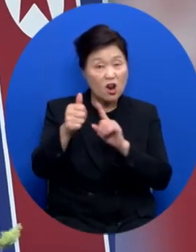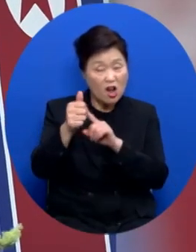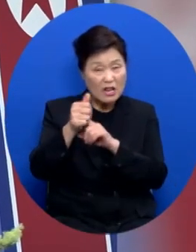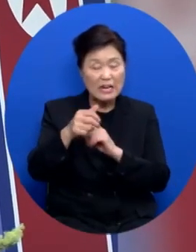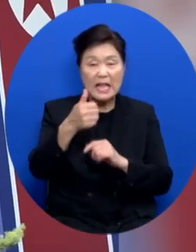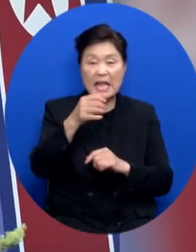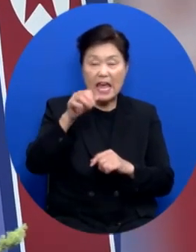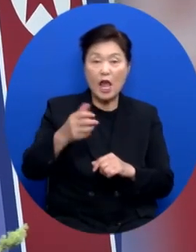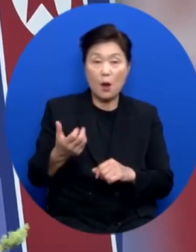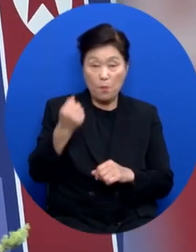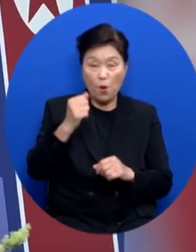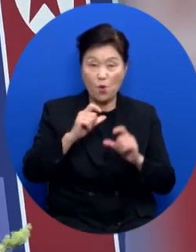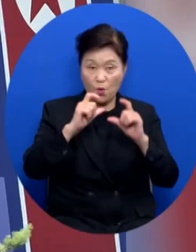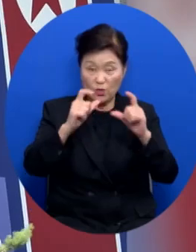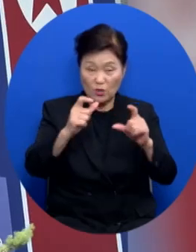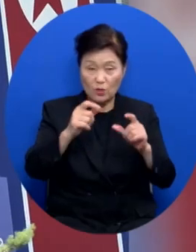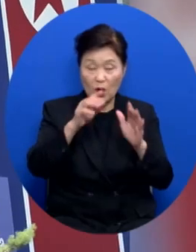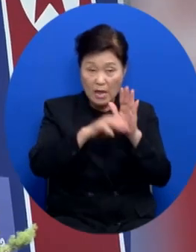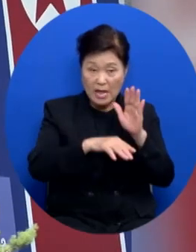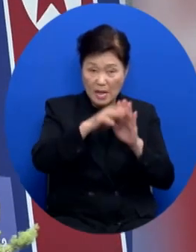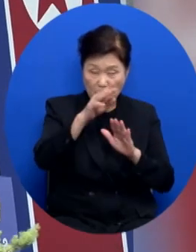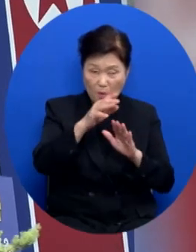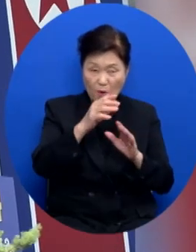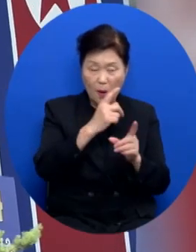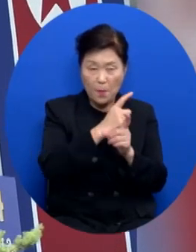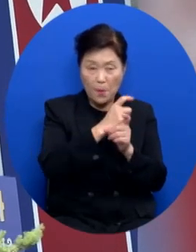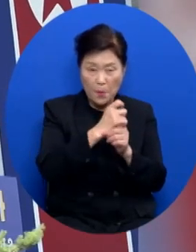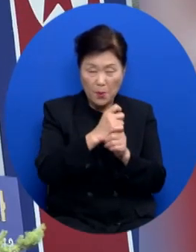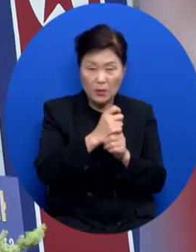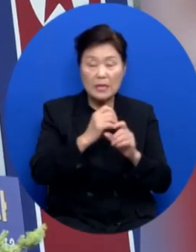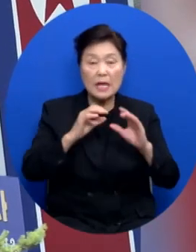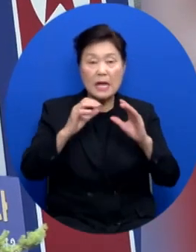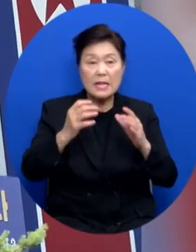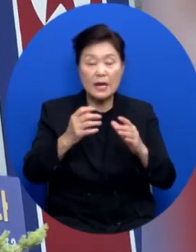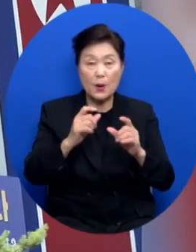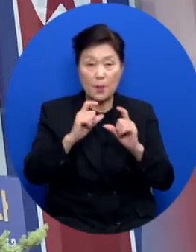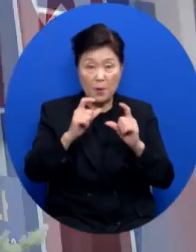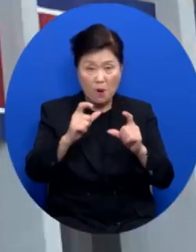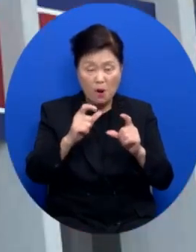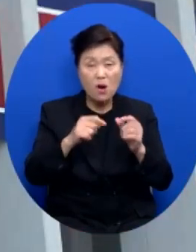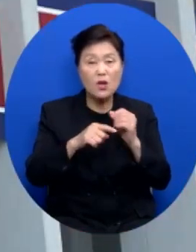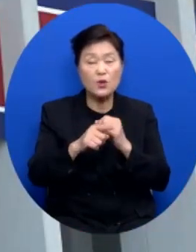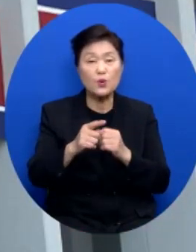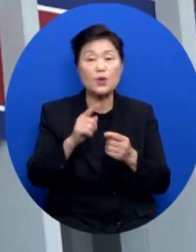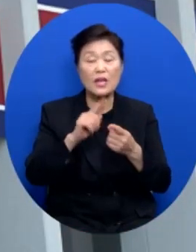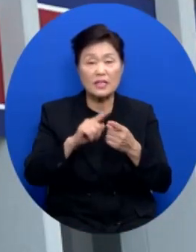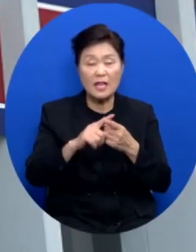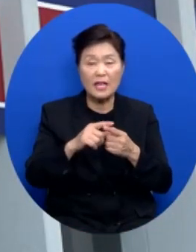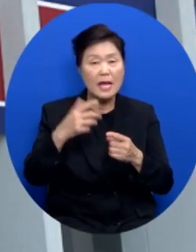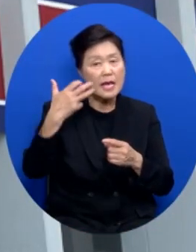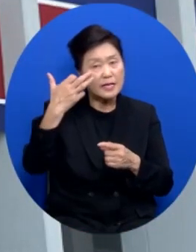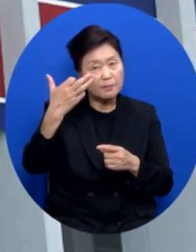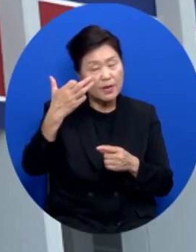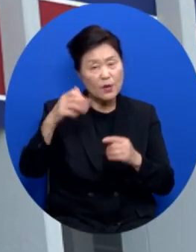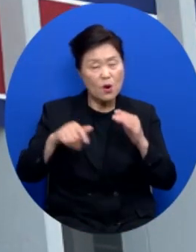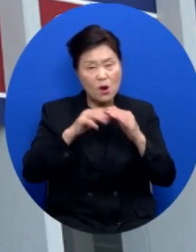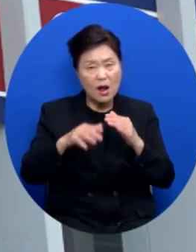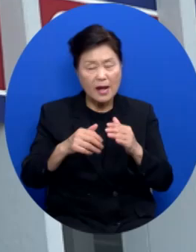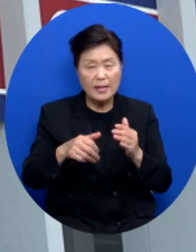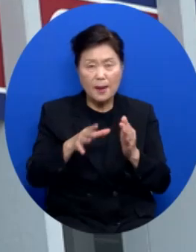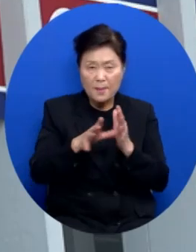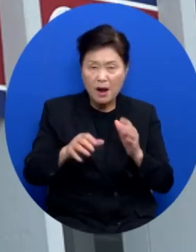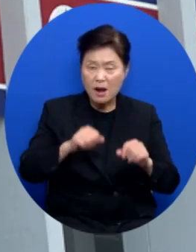선언하고 남북한을 적대적 두 국가 관계로 규정하는 등의 이유를 들어 북한이 18개월 안에 극적인 행동에